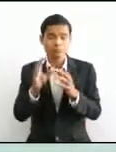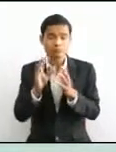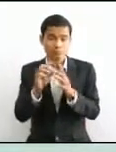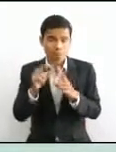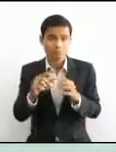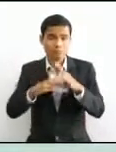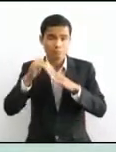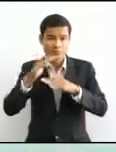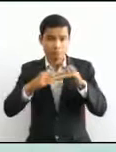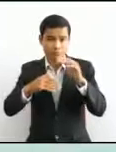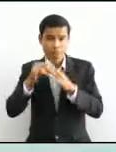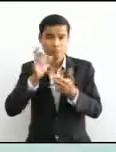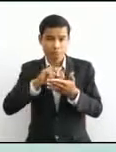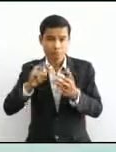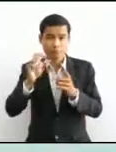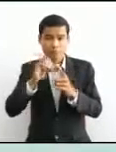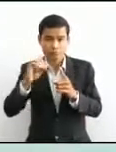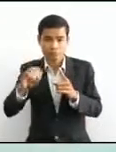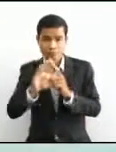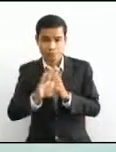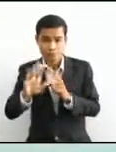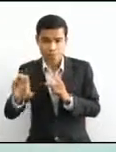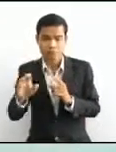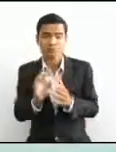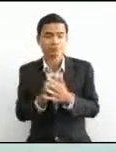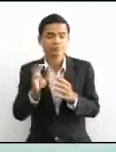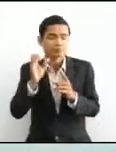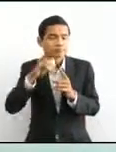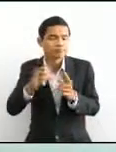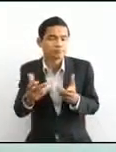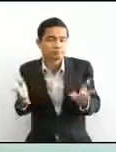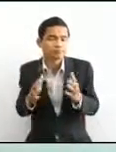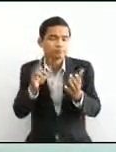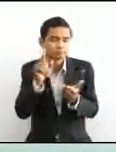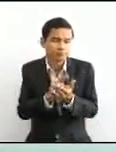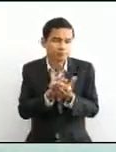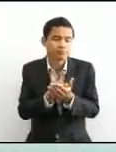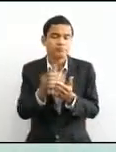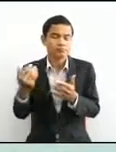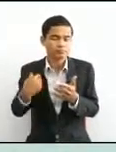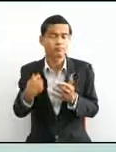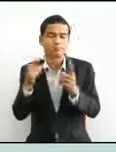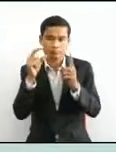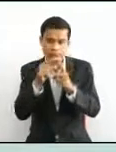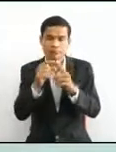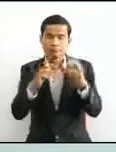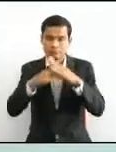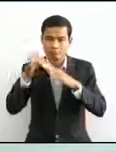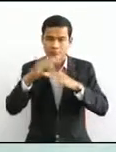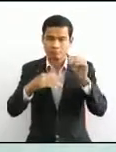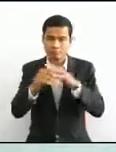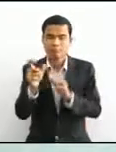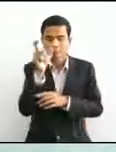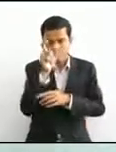bác đòi khuôn ai ná. Bằng cây là bác dòng mạch cái đó. Ai ta miến biết xâm nòng nơi khóng. Nơi khăn nông là bà. Tỏ,